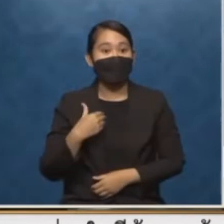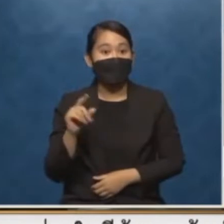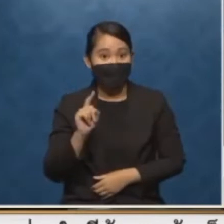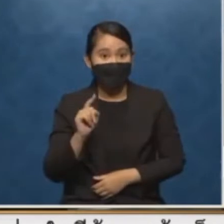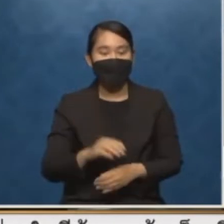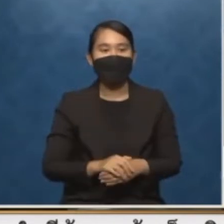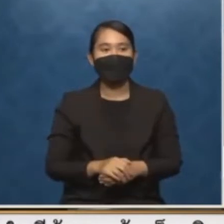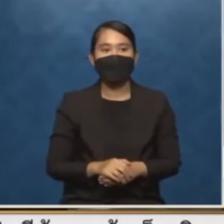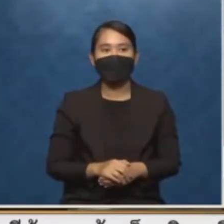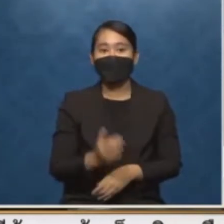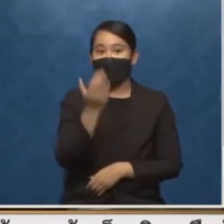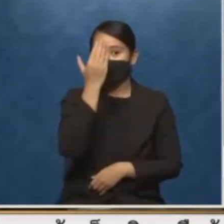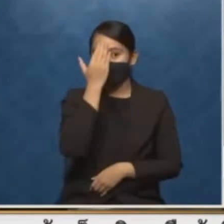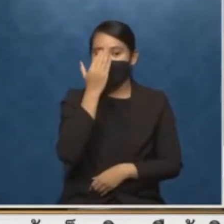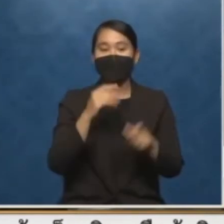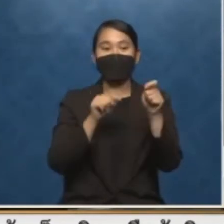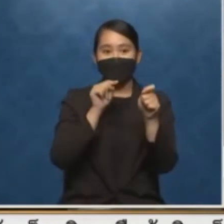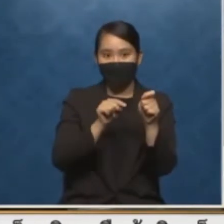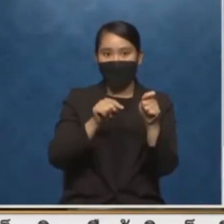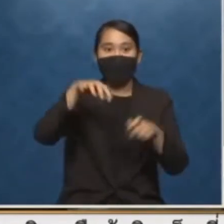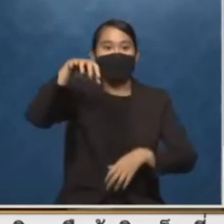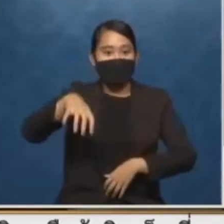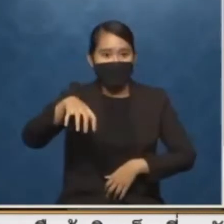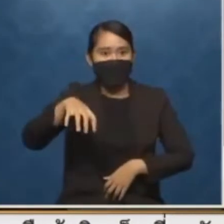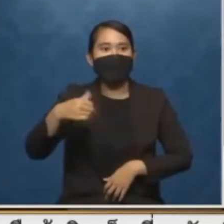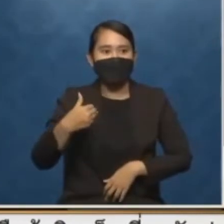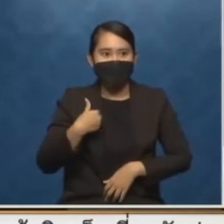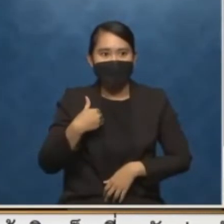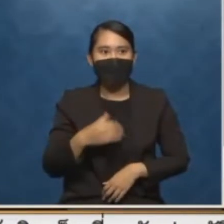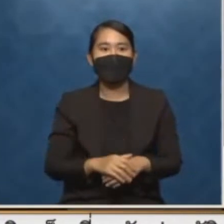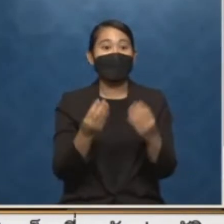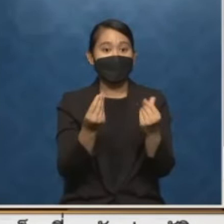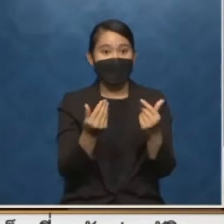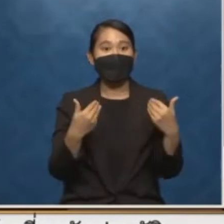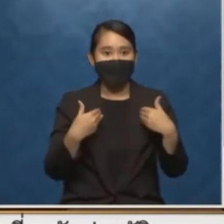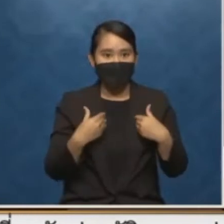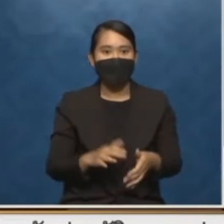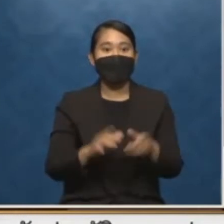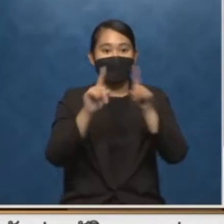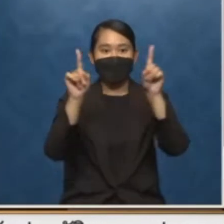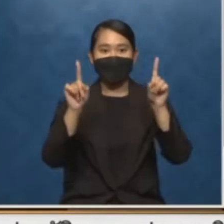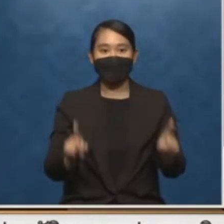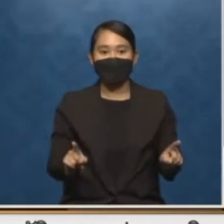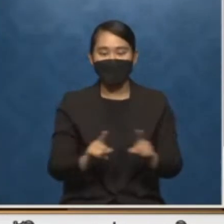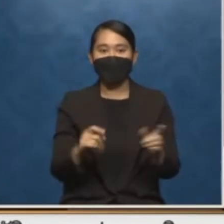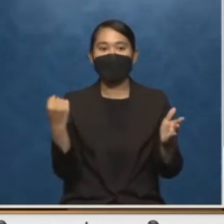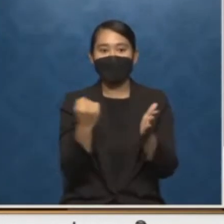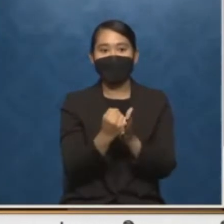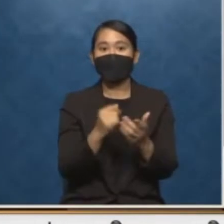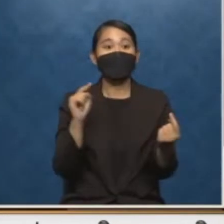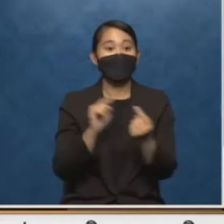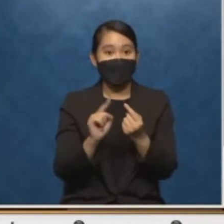หน้าที่ว่าการอำเภอพลนาแก้วนี่มีพื้นที่ซึ่งเป็นเอกสารสิทธิ์ซึ่งเป็นพื้นที่สาธารณะที่จะ